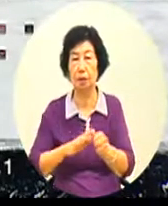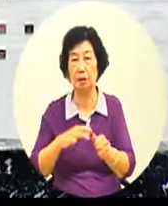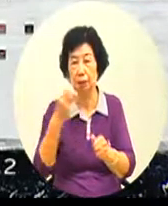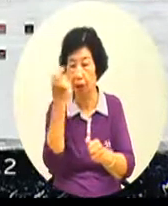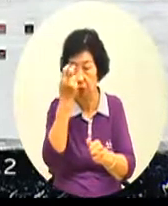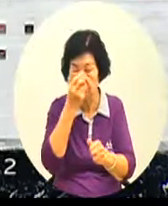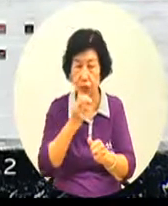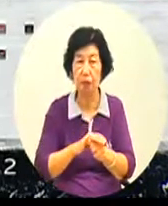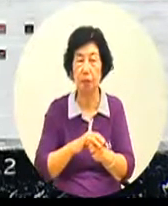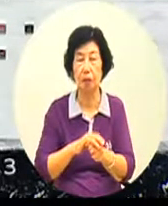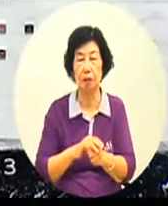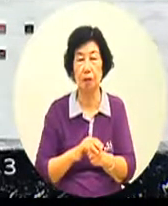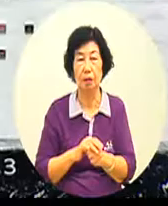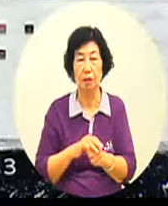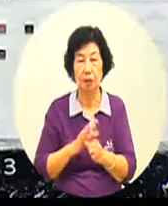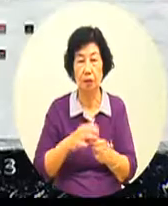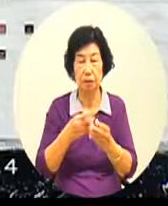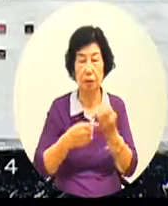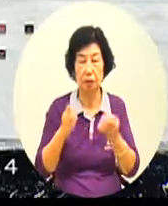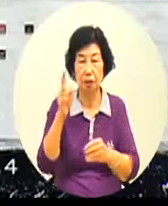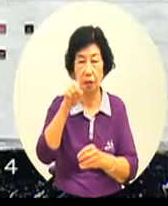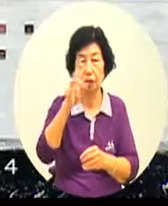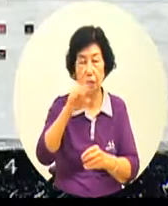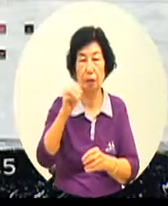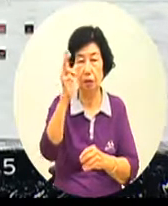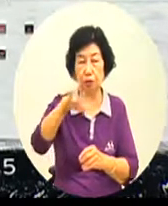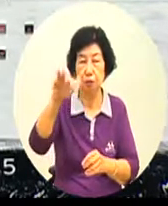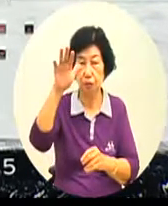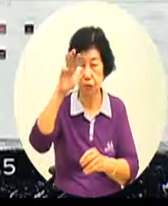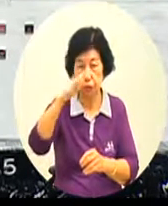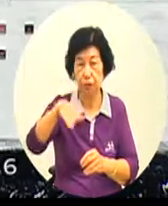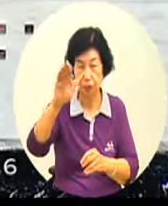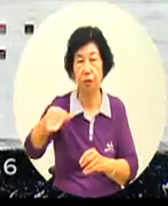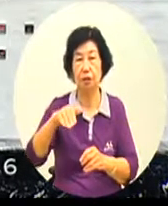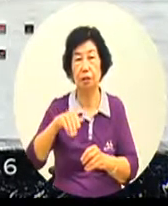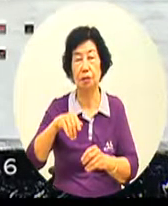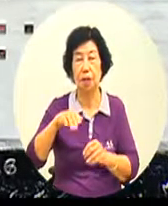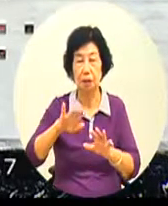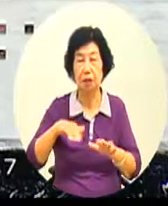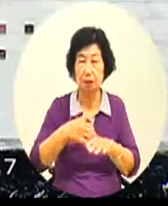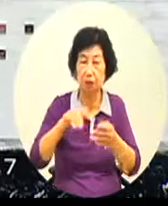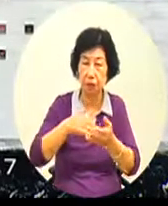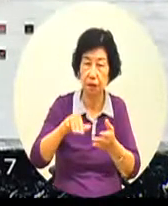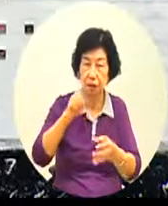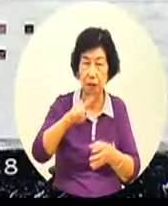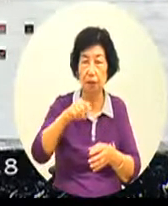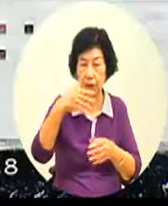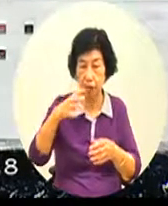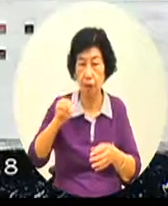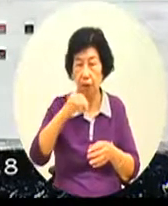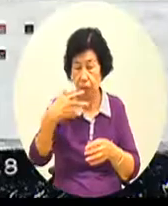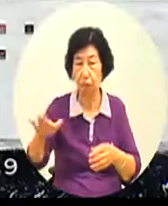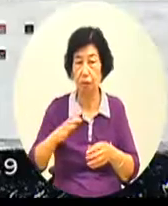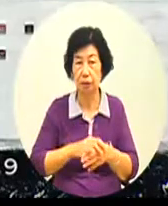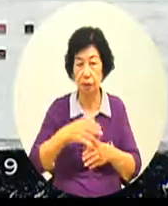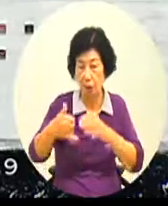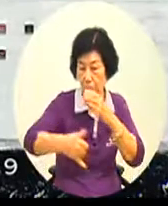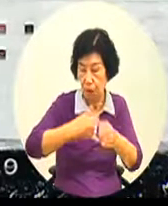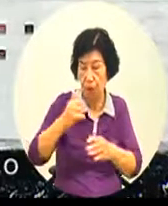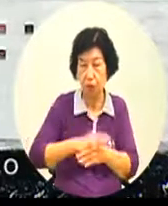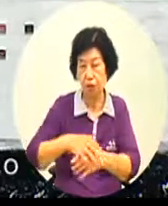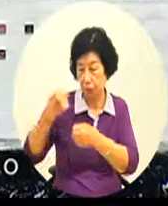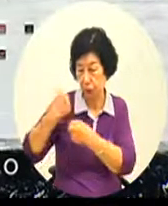计19000余人，体位判定16000余人，征集入营